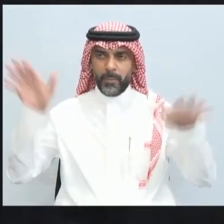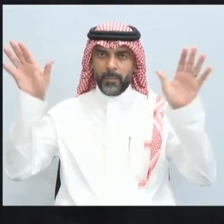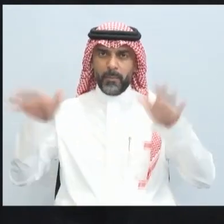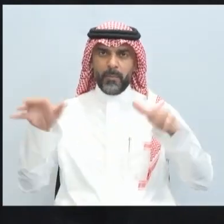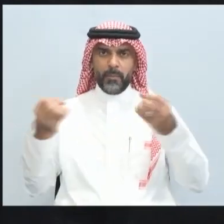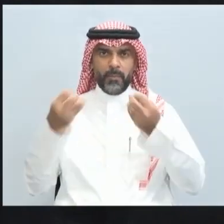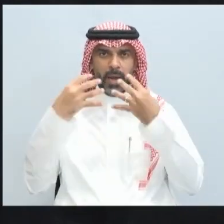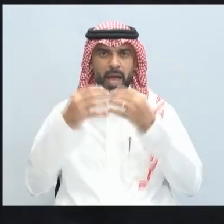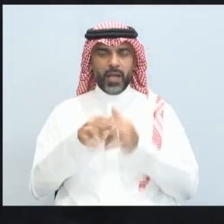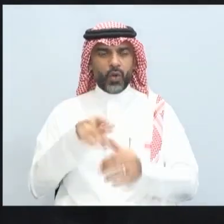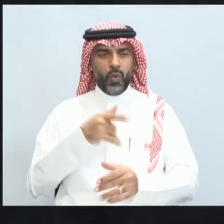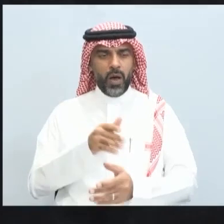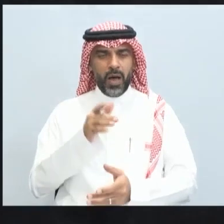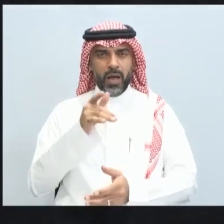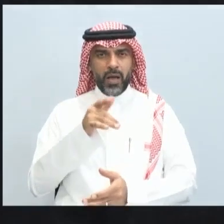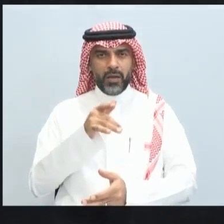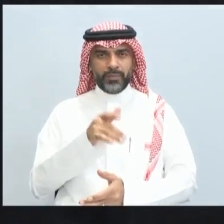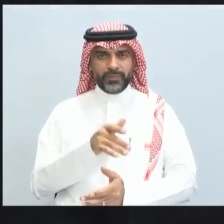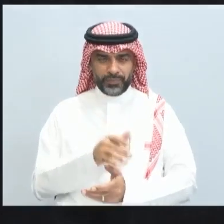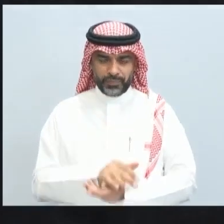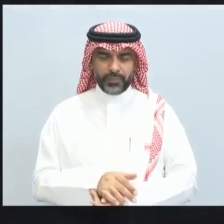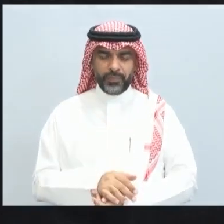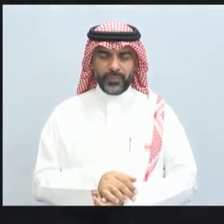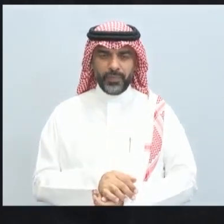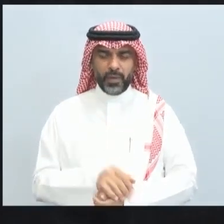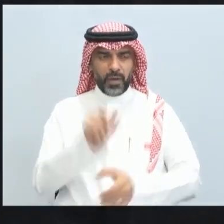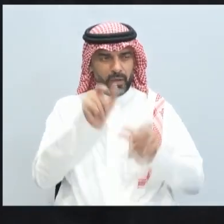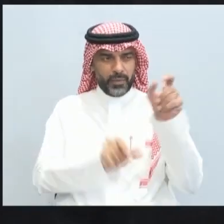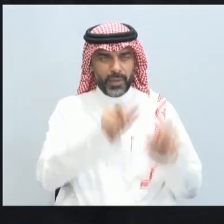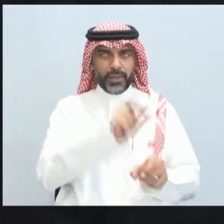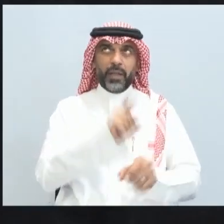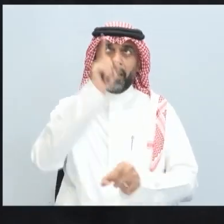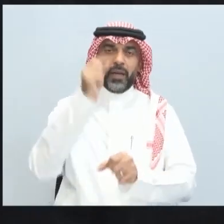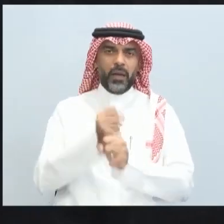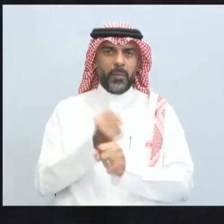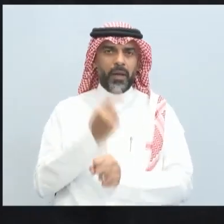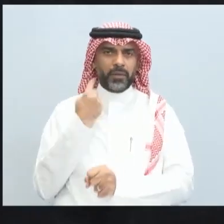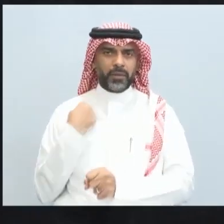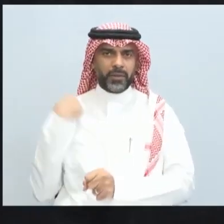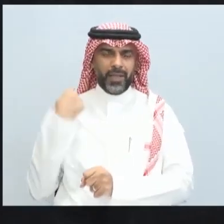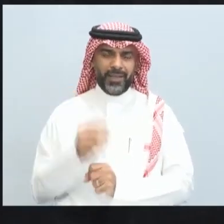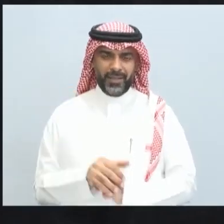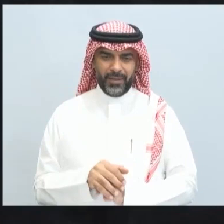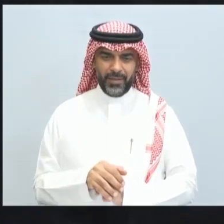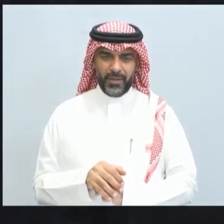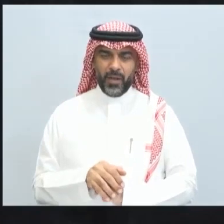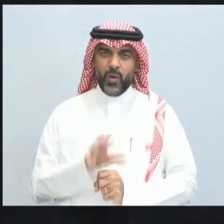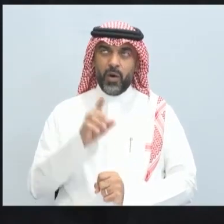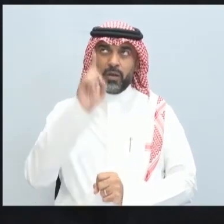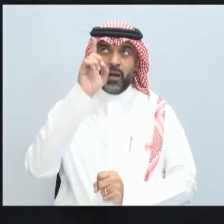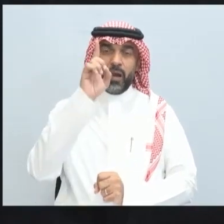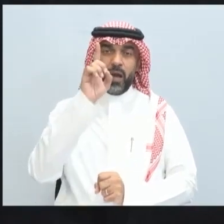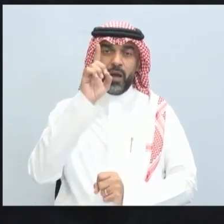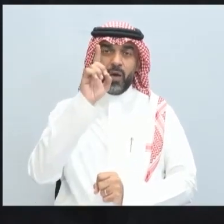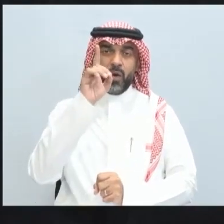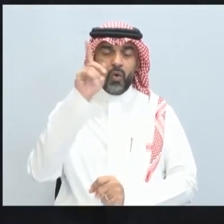والاولياء والصالحين ما هو حق كل منهم والنهي عن الغلو فيهم وان الله عز وجل هو